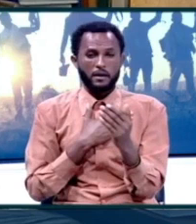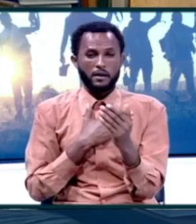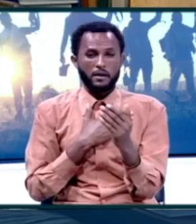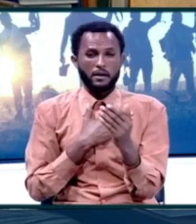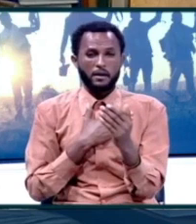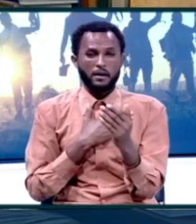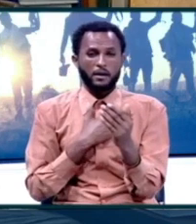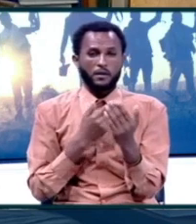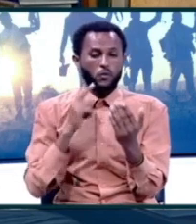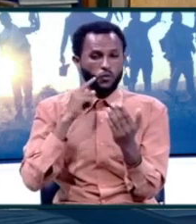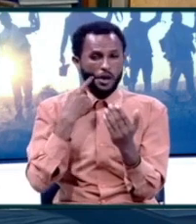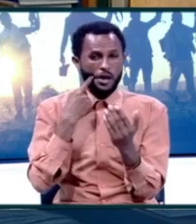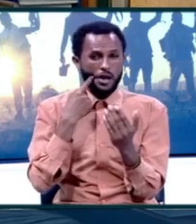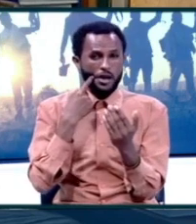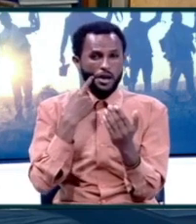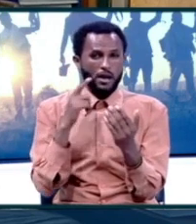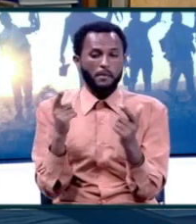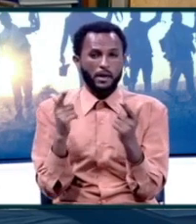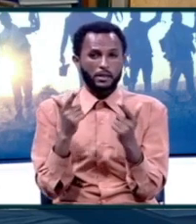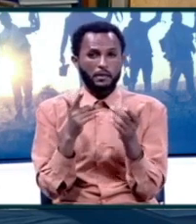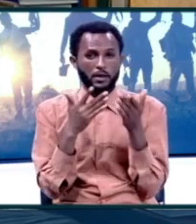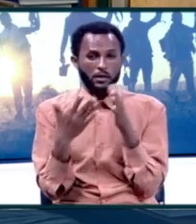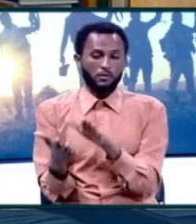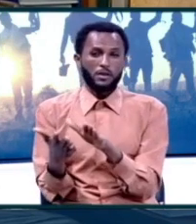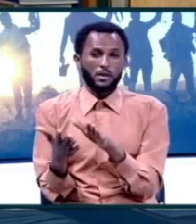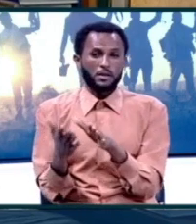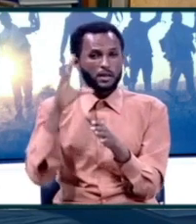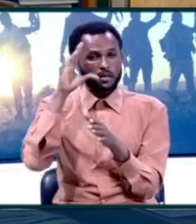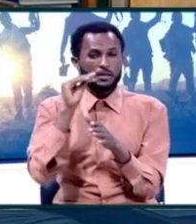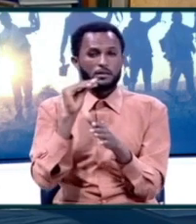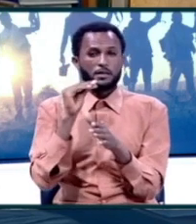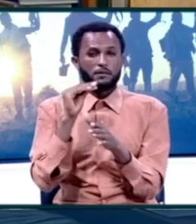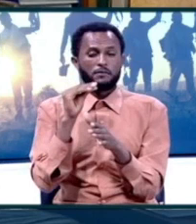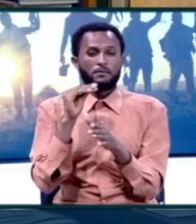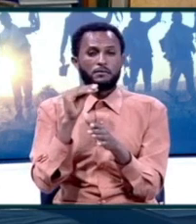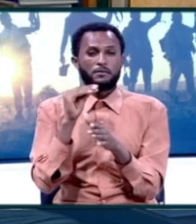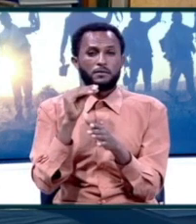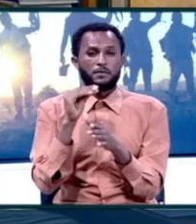ኣይ ሽምባንያ ብድንገት ዝተቐተለ ውራይ ኢልካ ዝቐተልካዮ እውን